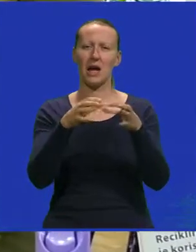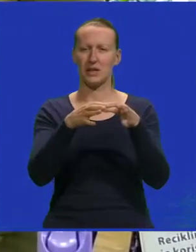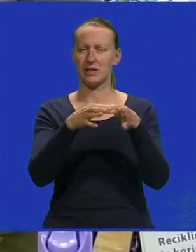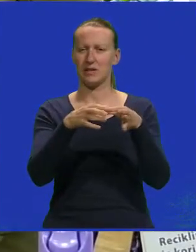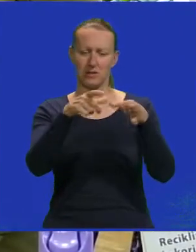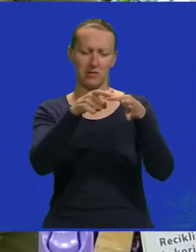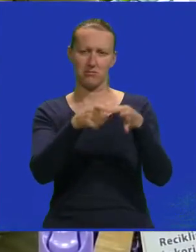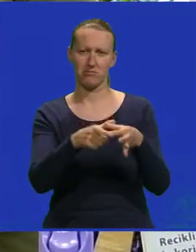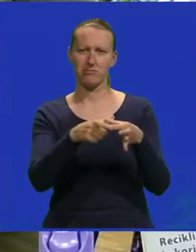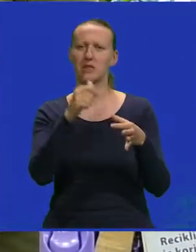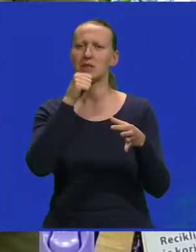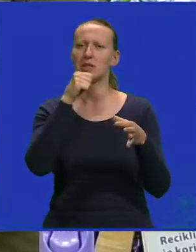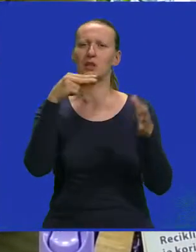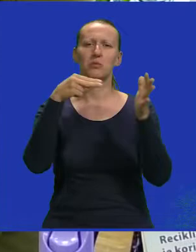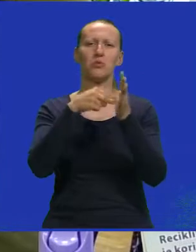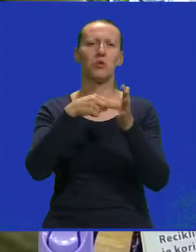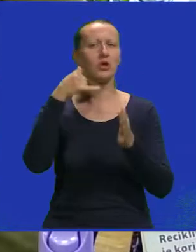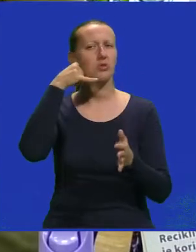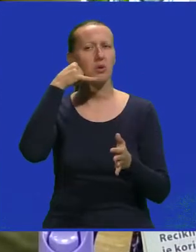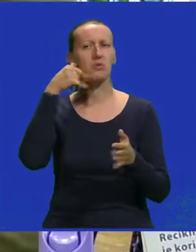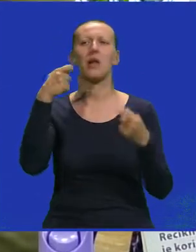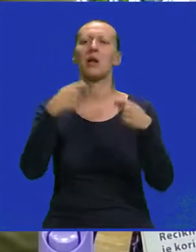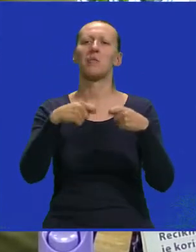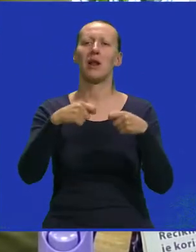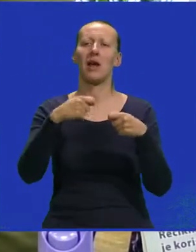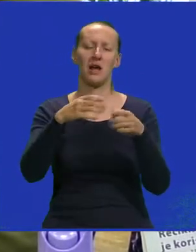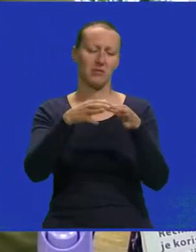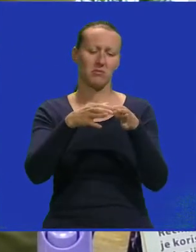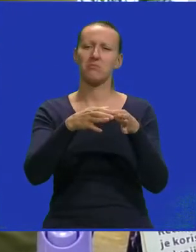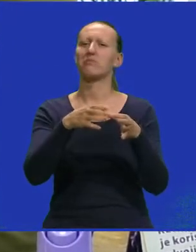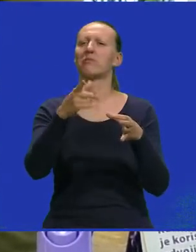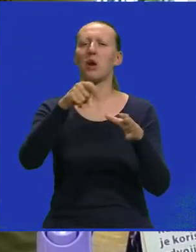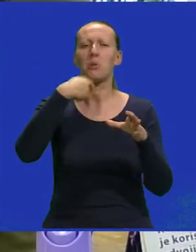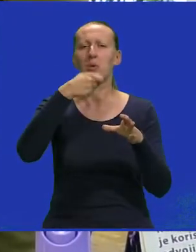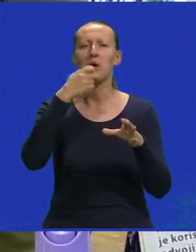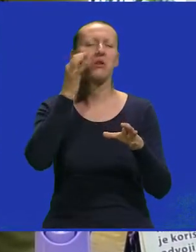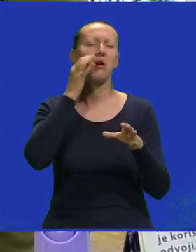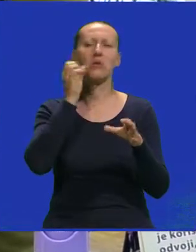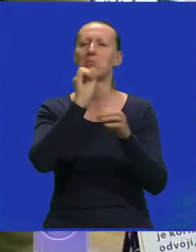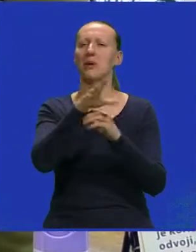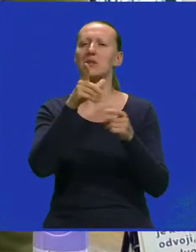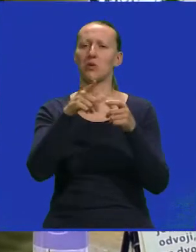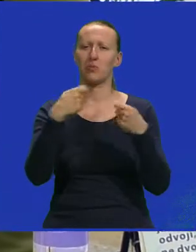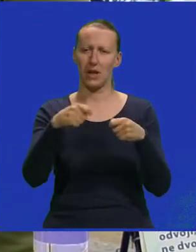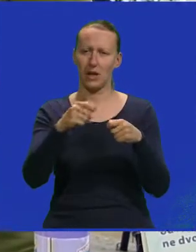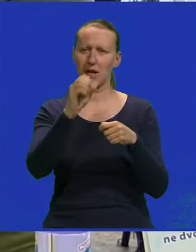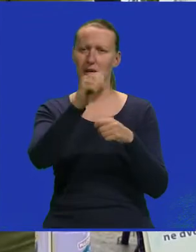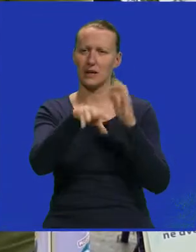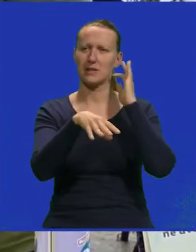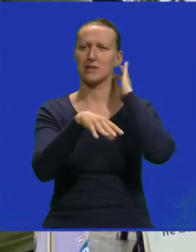zdjelicu i imamo punjač. Dobro, plastična zdjelica, pojedeš jogurt, hitiš u plastiku. I idemo u